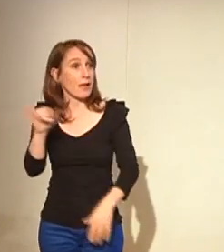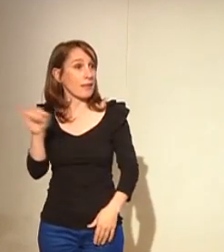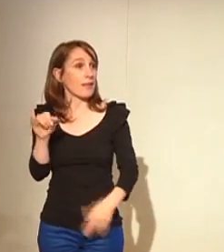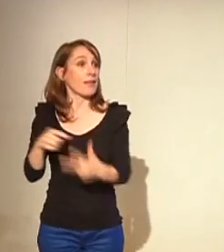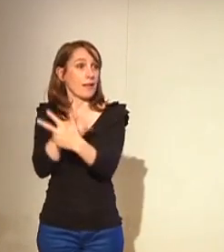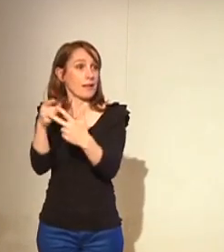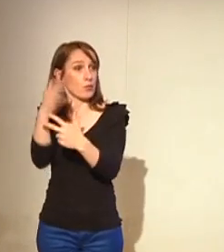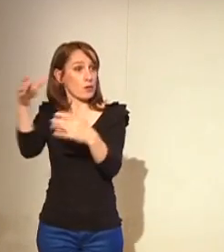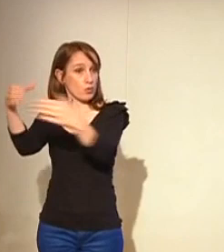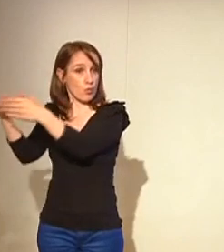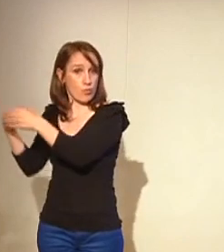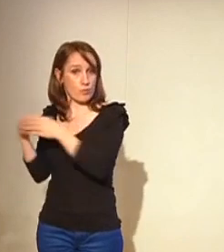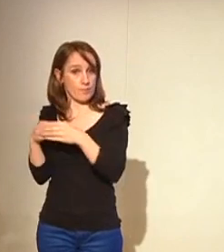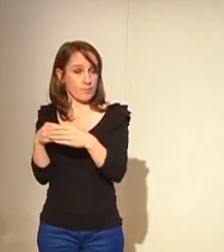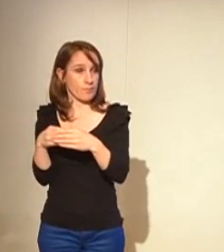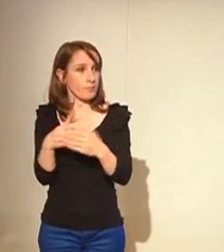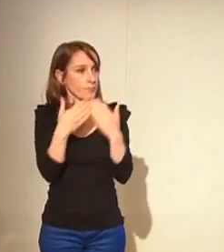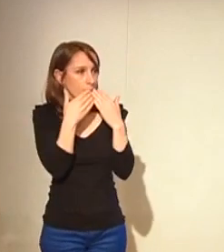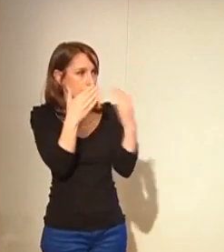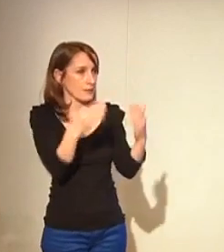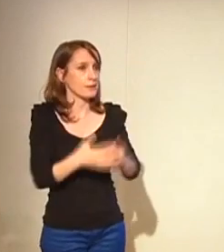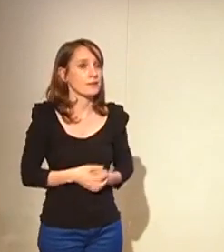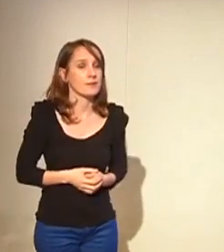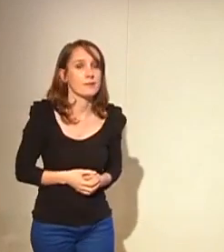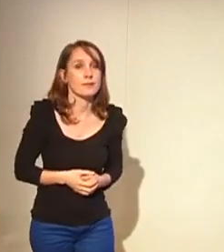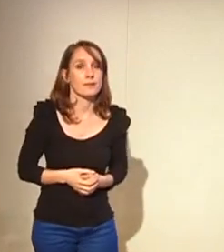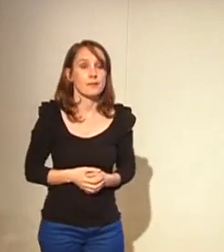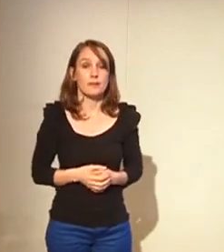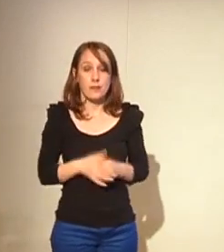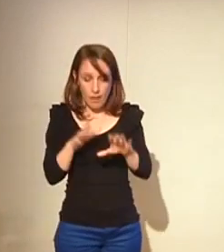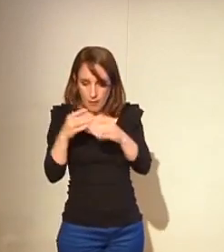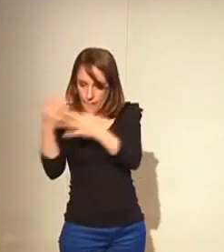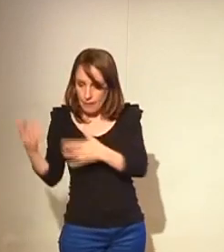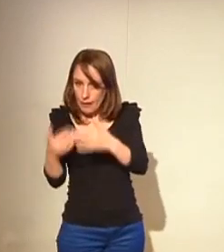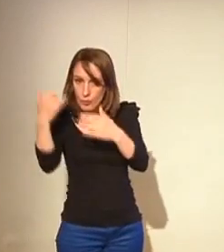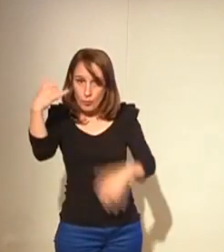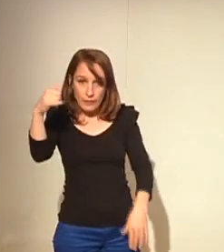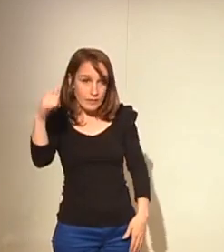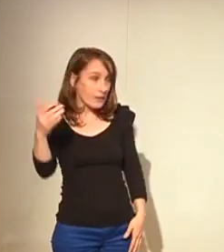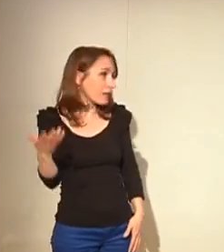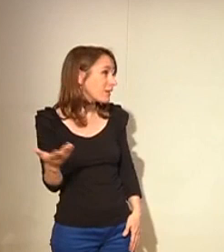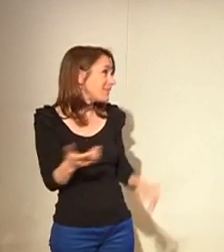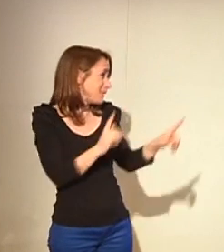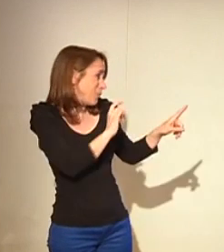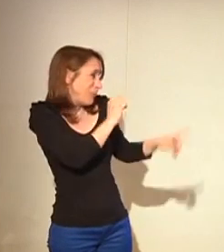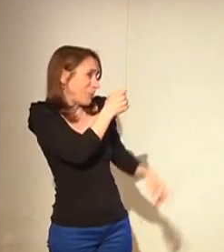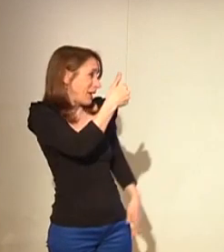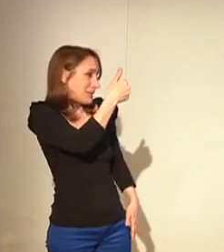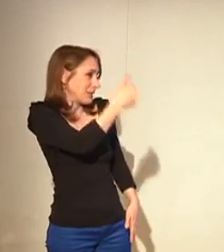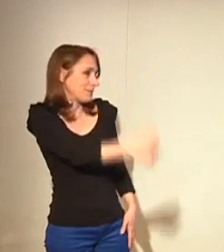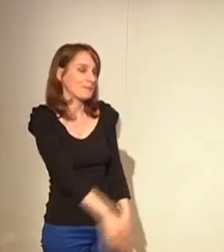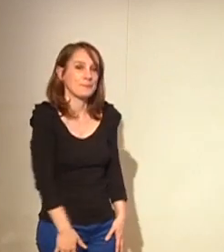les trois autres groupes merci le dépouillement n'est pas fini non presque